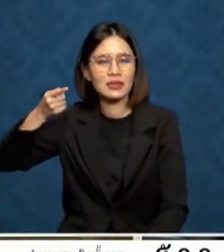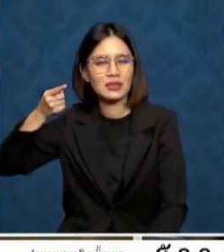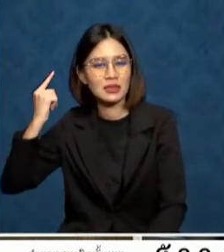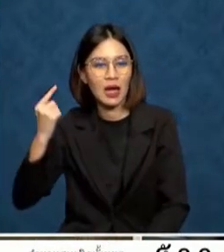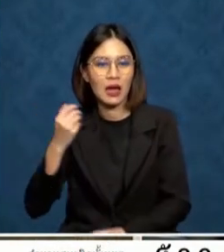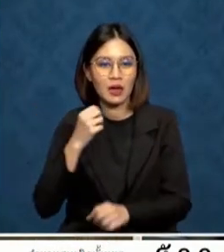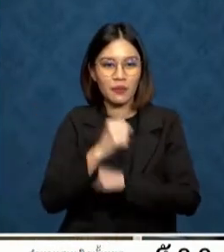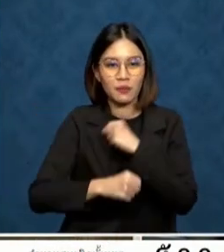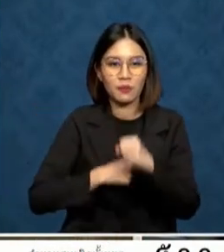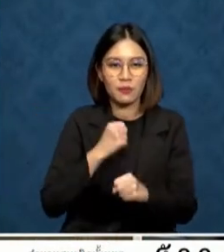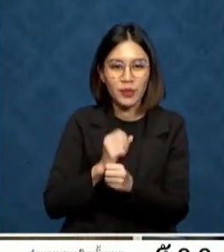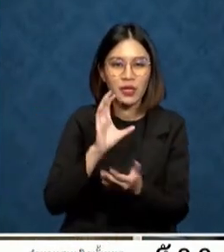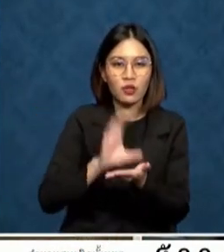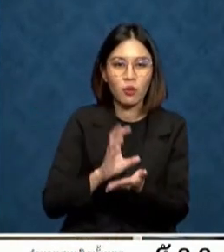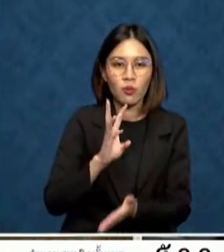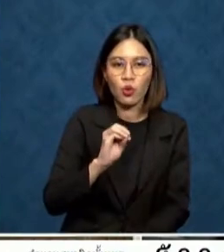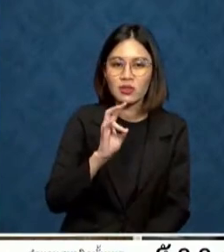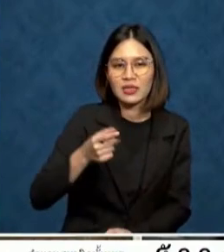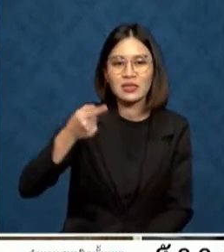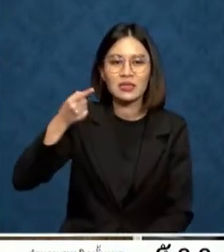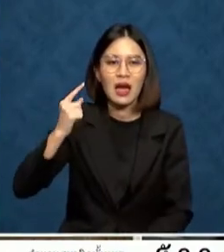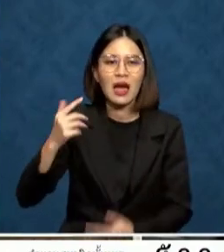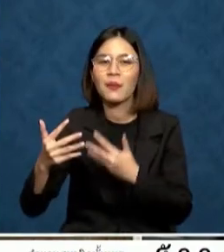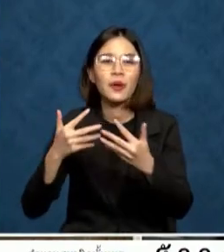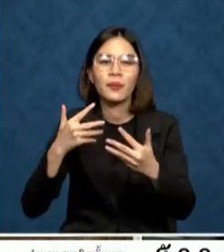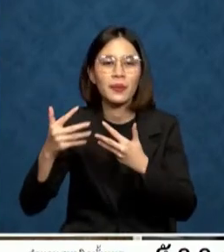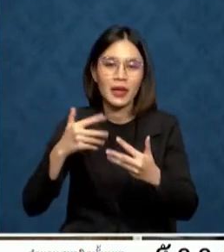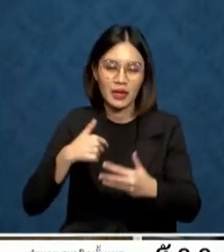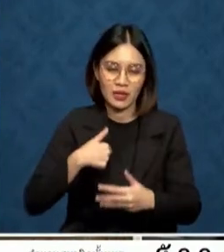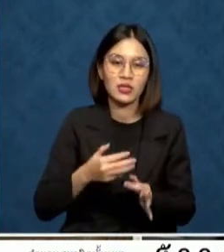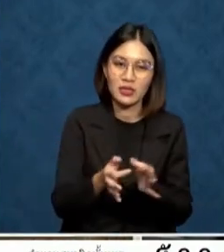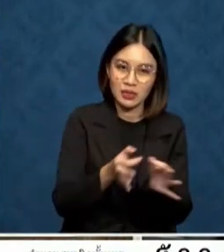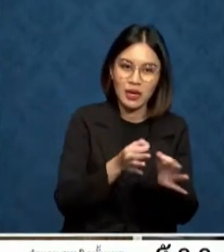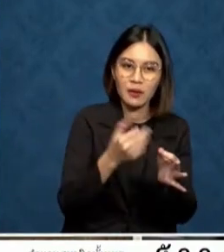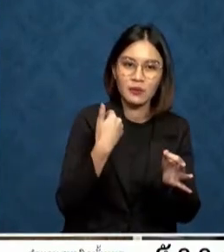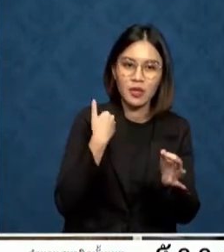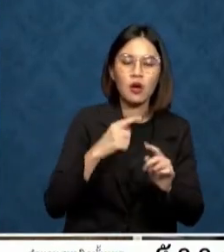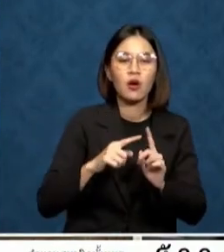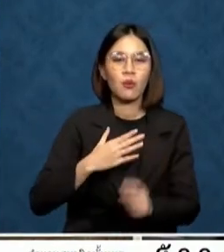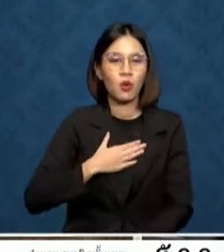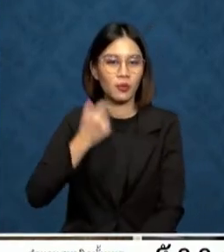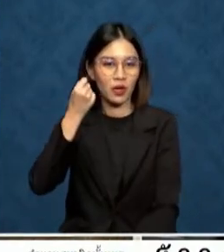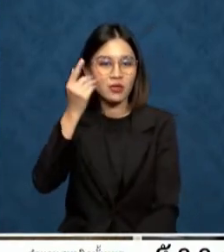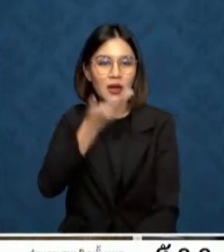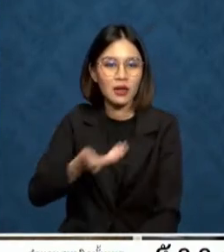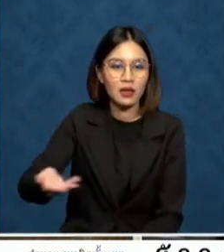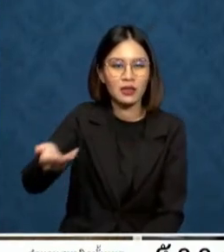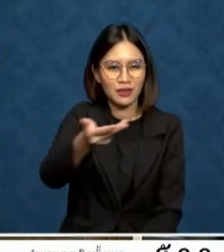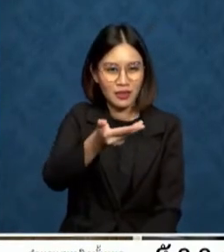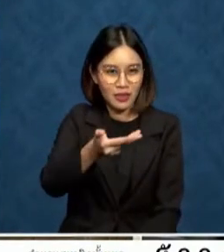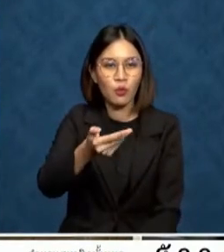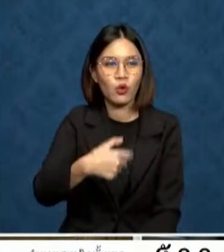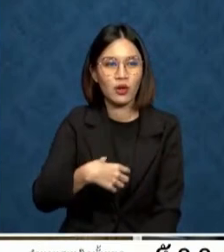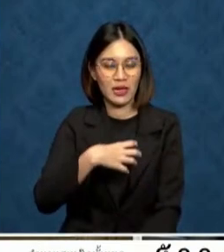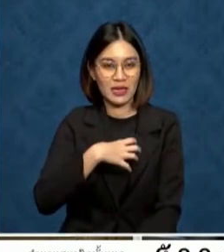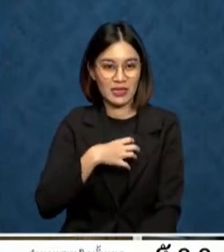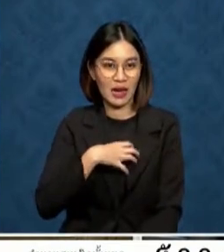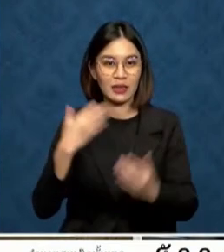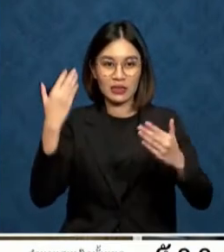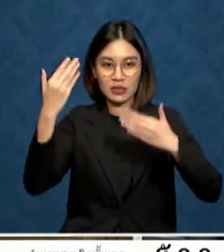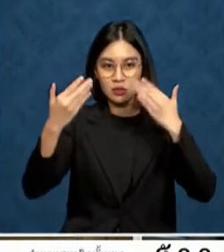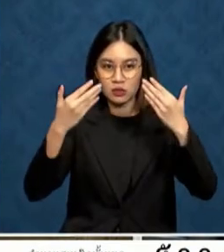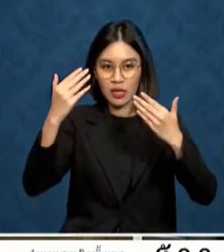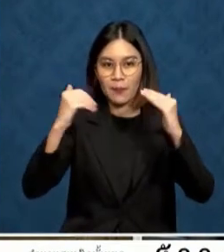67มาช้าเรื่องนั้นไม่เป็นไรเดี๋ยวท่านคงชี้แจงแต่ทีนี้ครับผมเข้าใจพวกท่านนะครับว่าท่านต้องการที่จะใช้ SoftPower